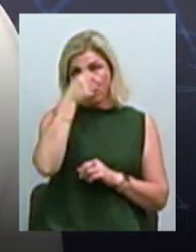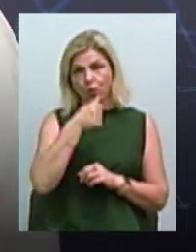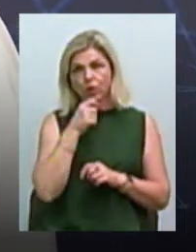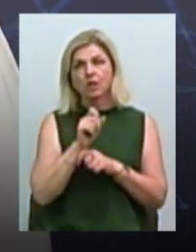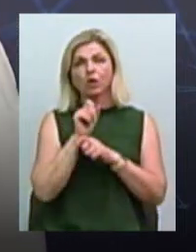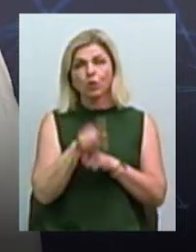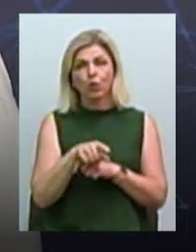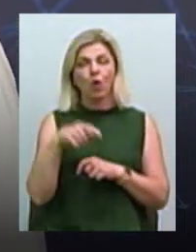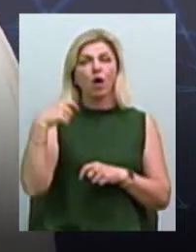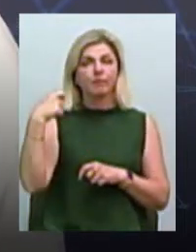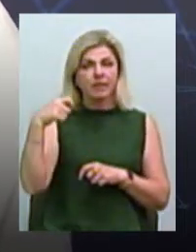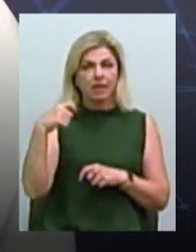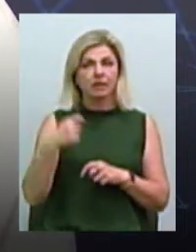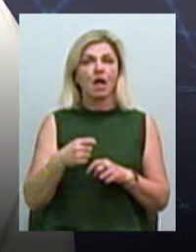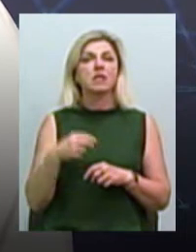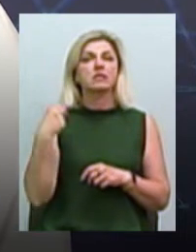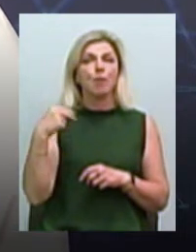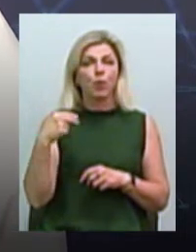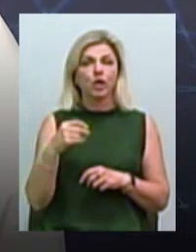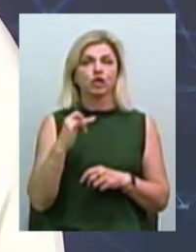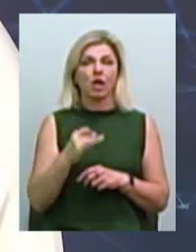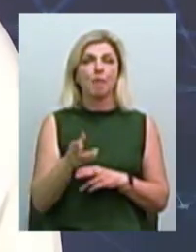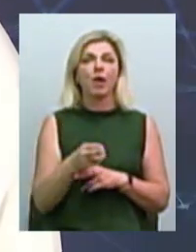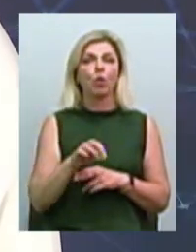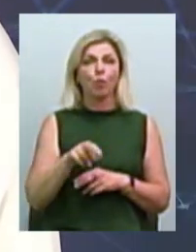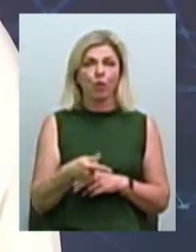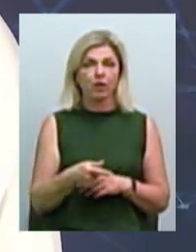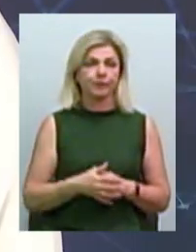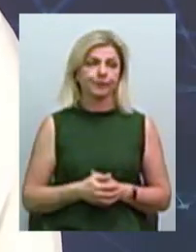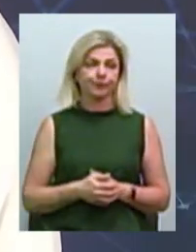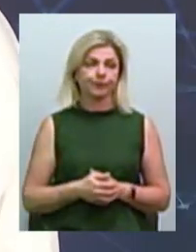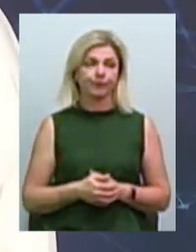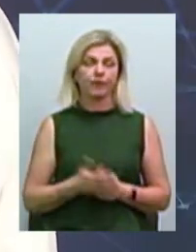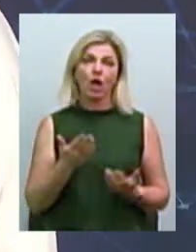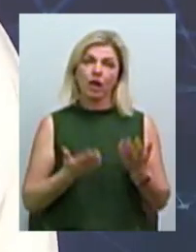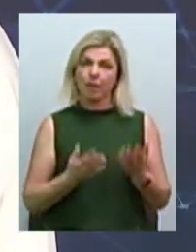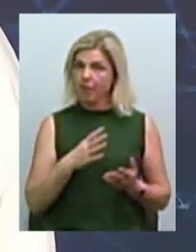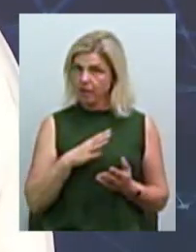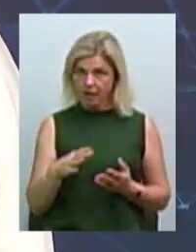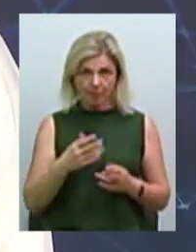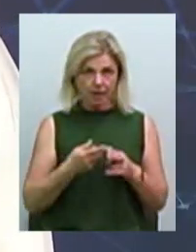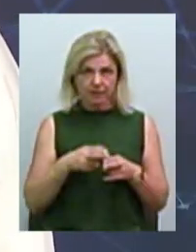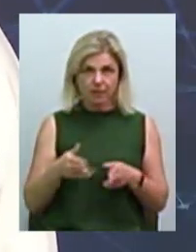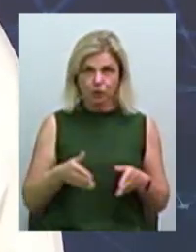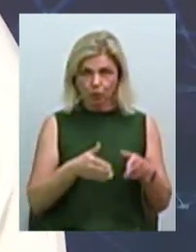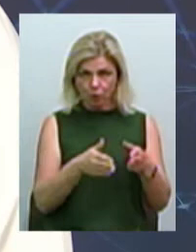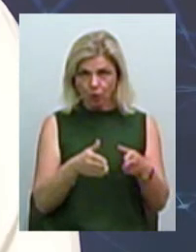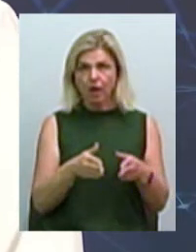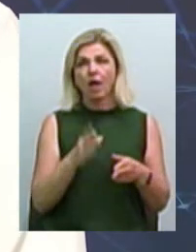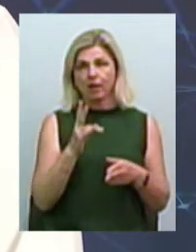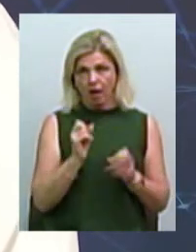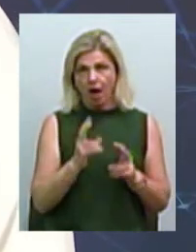з Запоріжжя-Маріуполь. А хіба на цей рік не були визначені як пріоритетні? Вони були визначені, тому було надано 500 мільйонів на